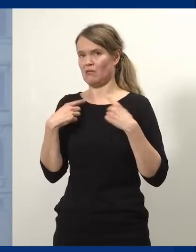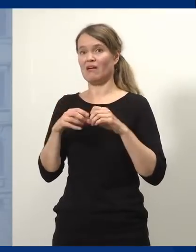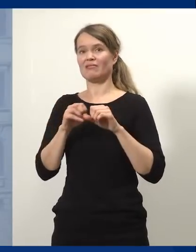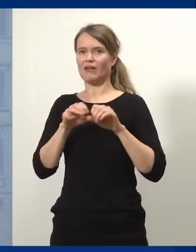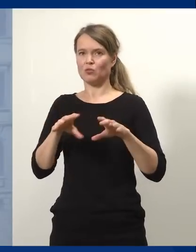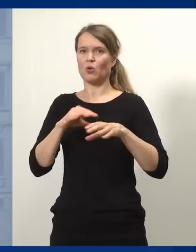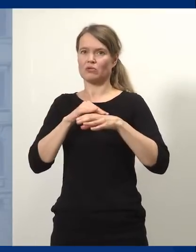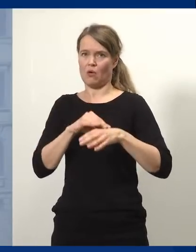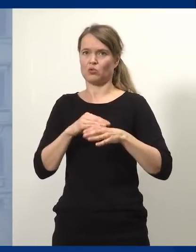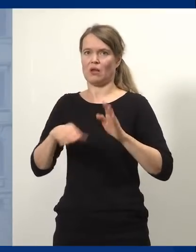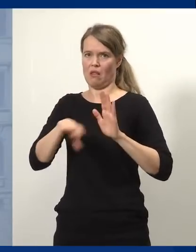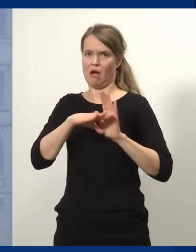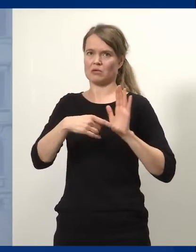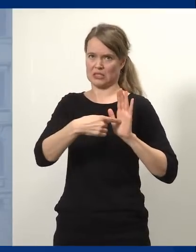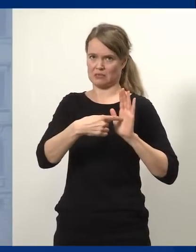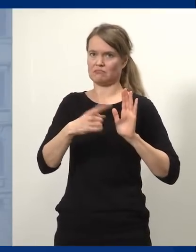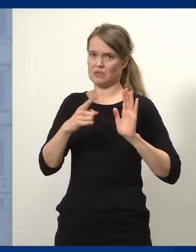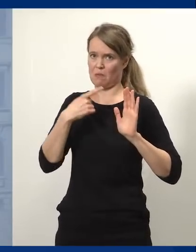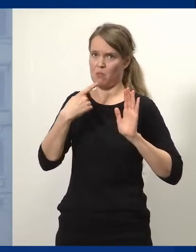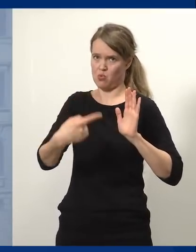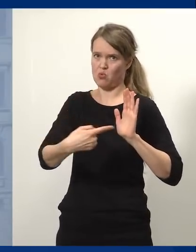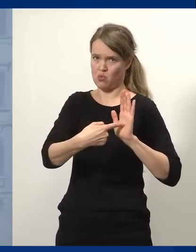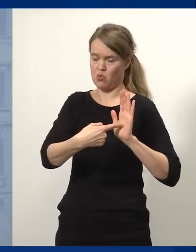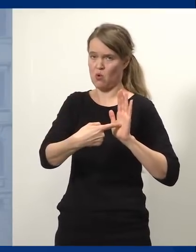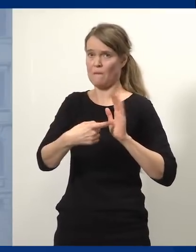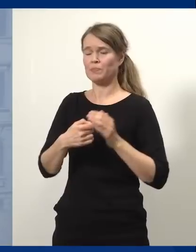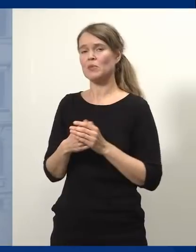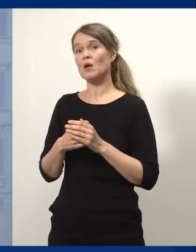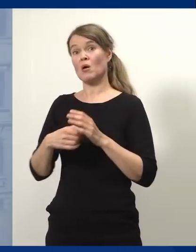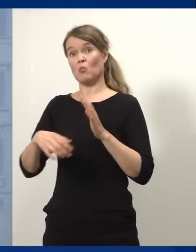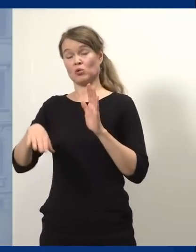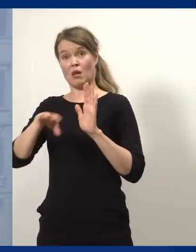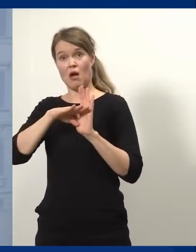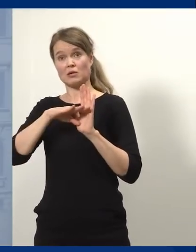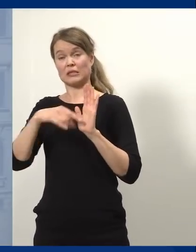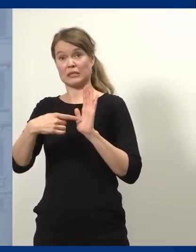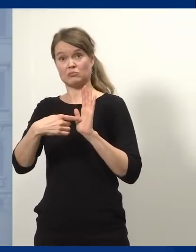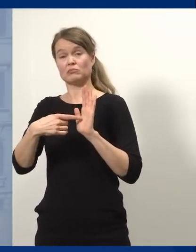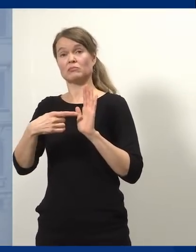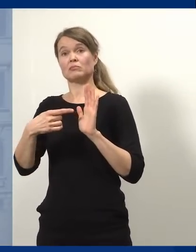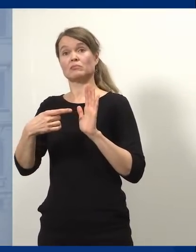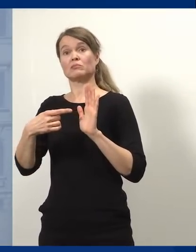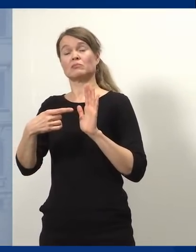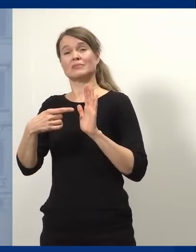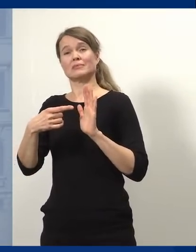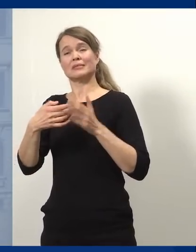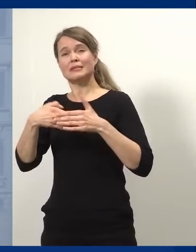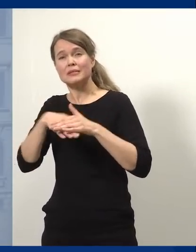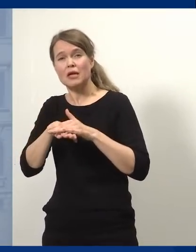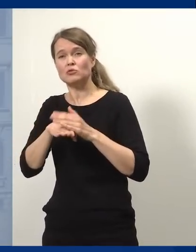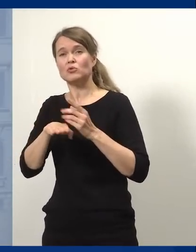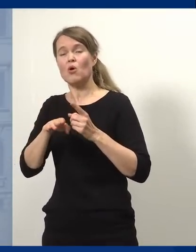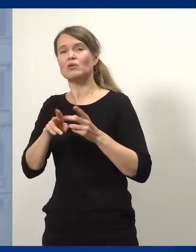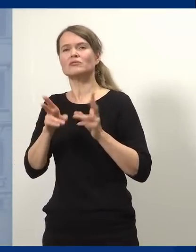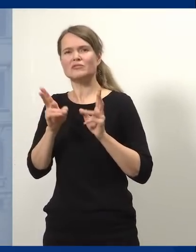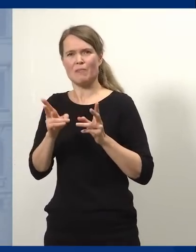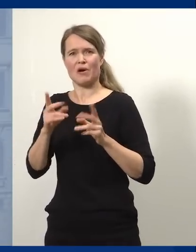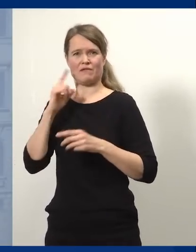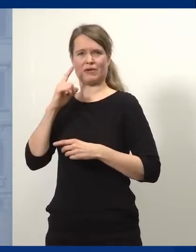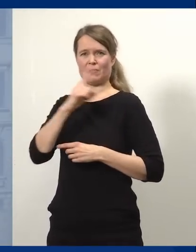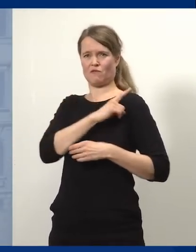sen nojalla. Lain sisältö on siis käytännössä sama kuin viime keväänä,